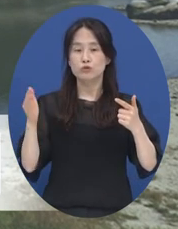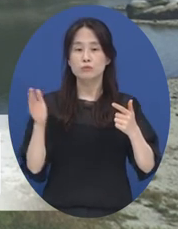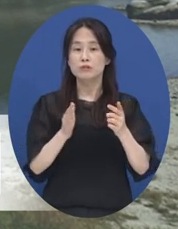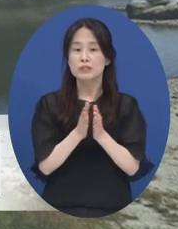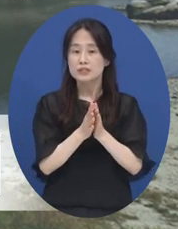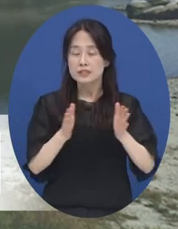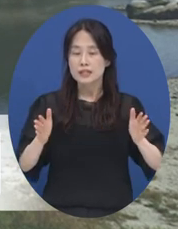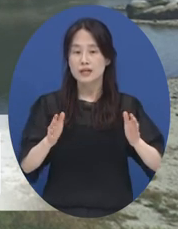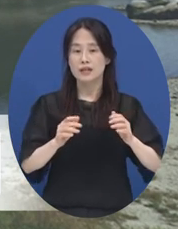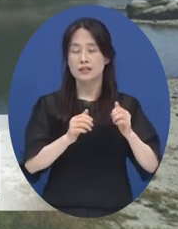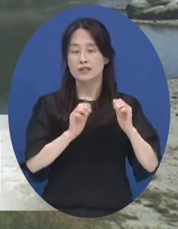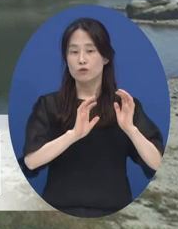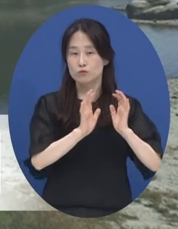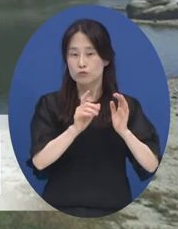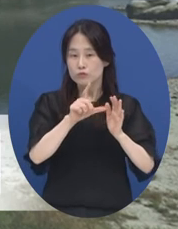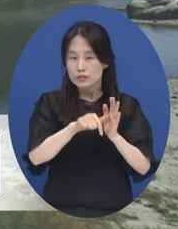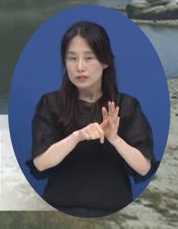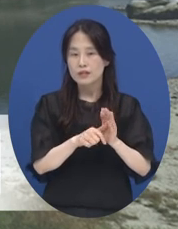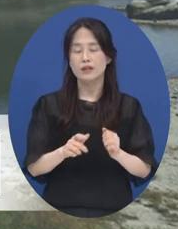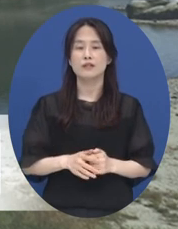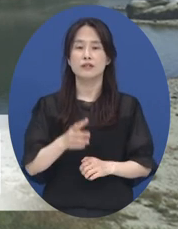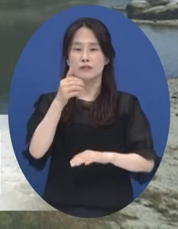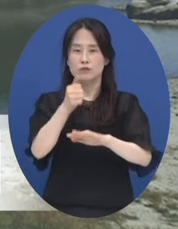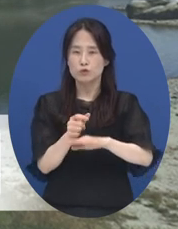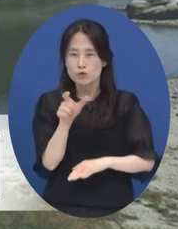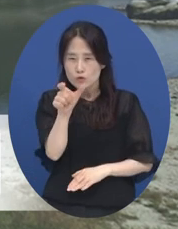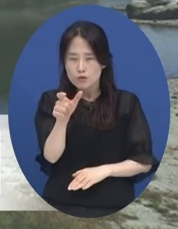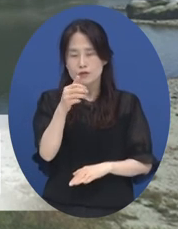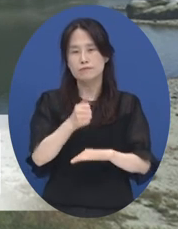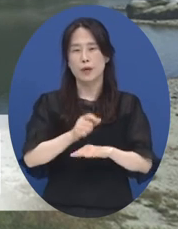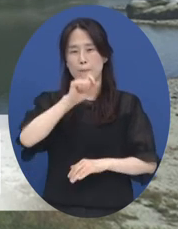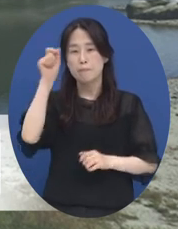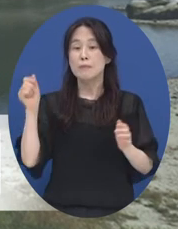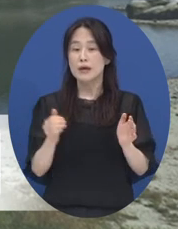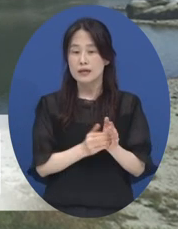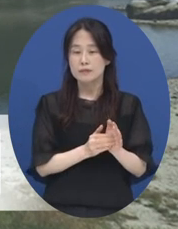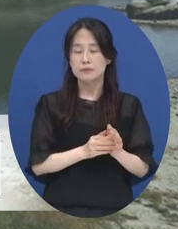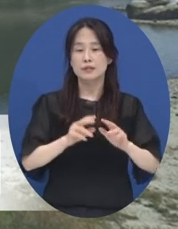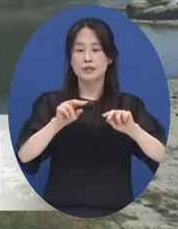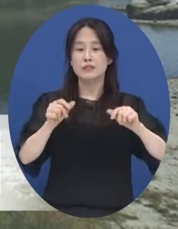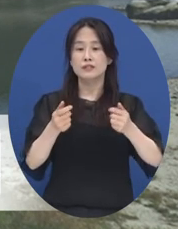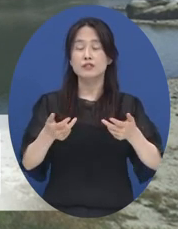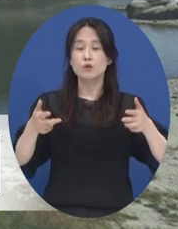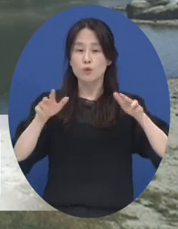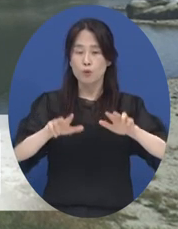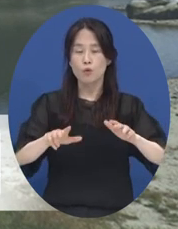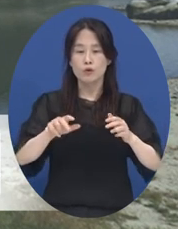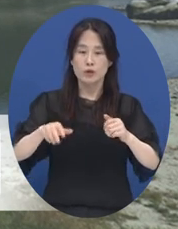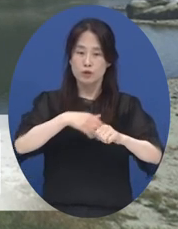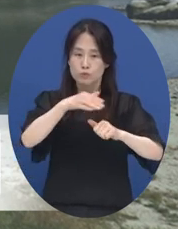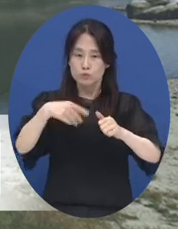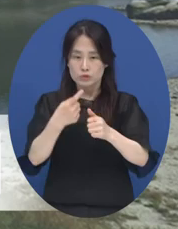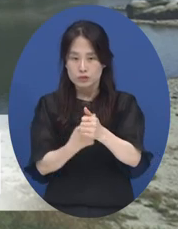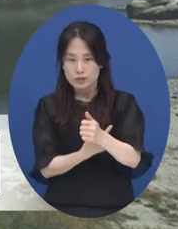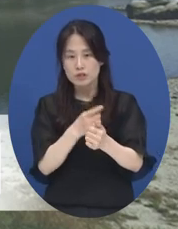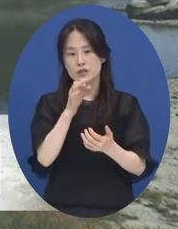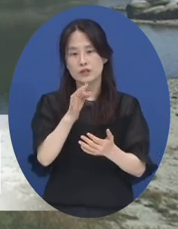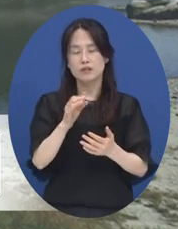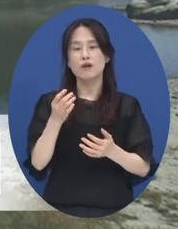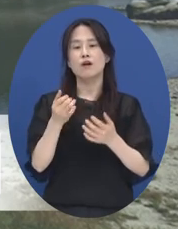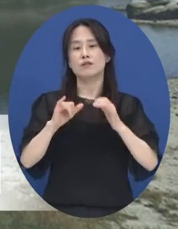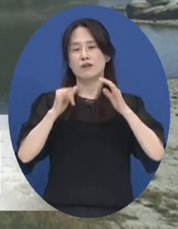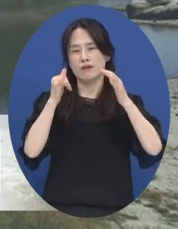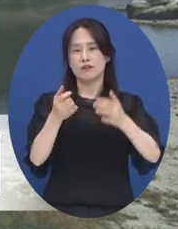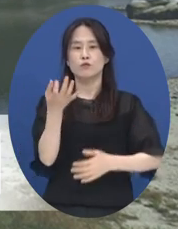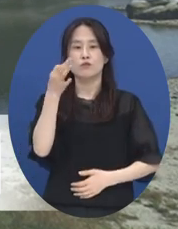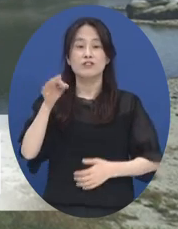지펠 이사회에서 한탄강의 등재를 최종 승인했습니다 한탄강 지질 공원 의 생태 지질학적 가치를 세계적으로 인정